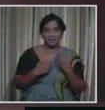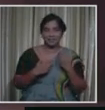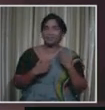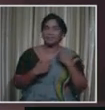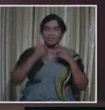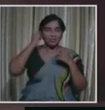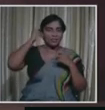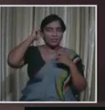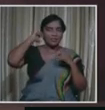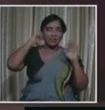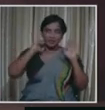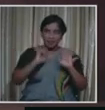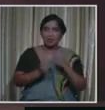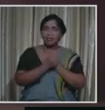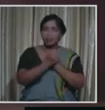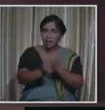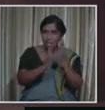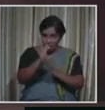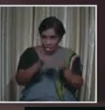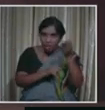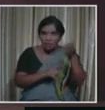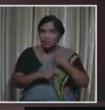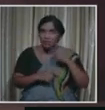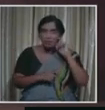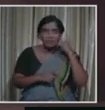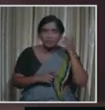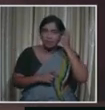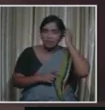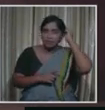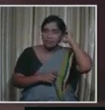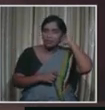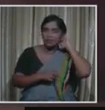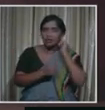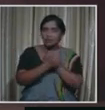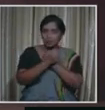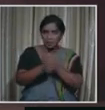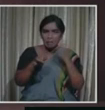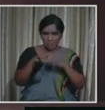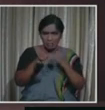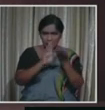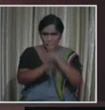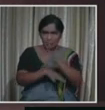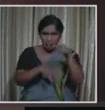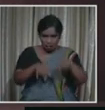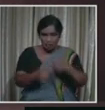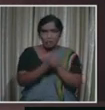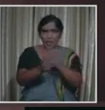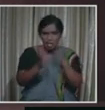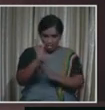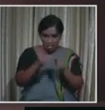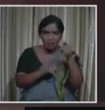mama dannya ratwa te tamat me, hirakaruya mati kian ne, mama dannya hirakaruya mati dikian, muka dihiri te gila muka kare pasti kutu nabutu mata, kuar monat mama kian